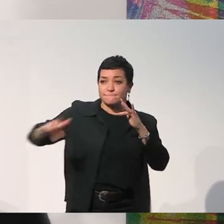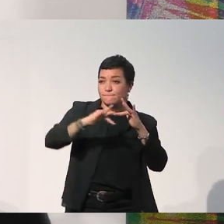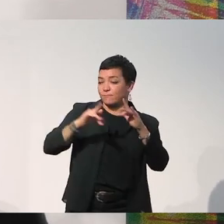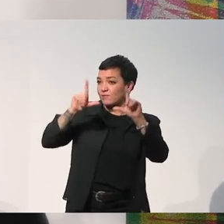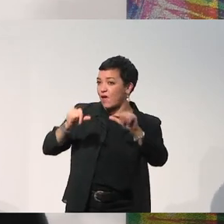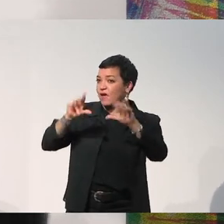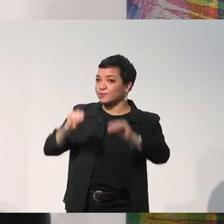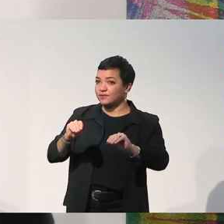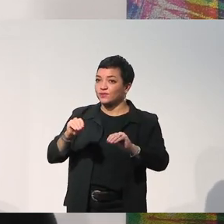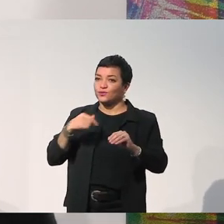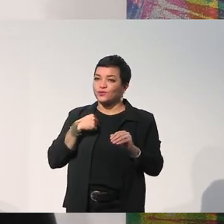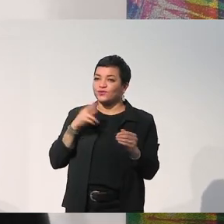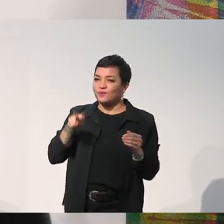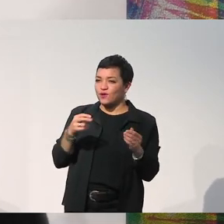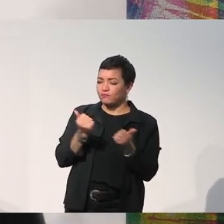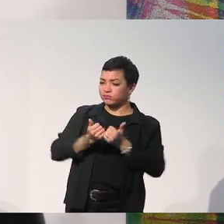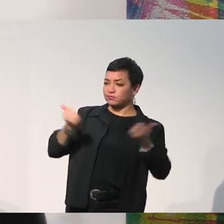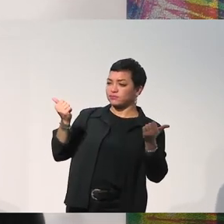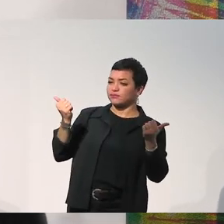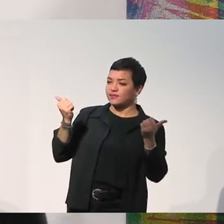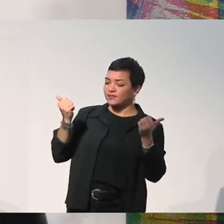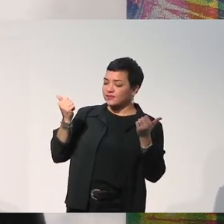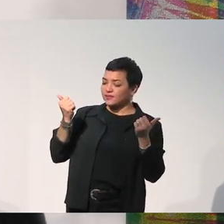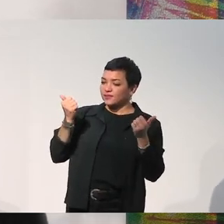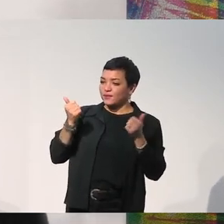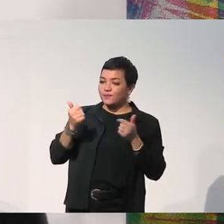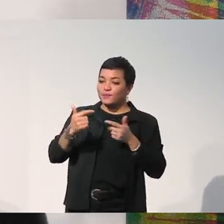de dichotomie très marquée entre les périodes